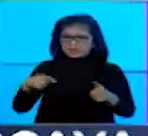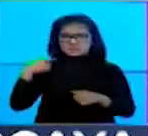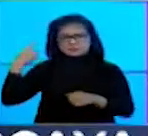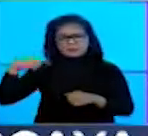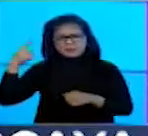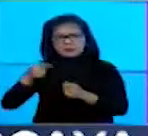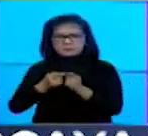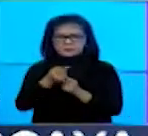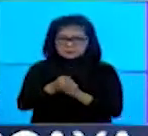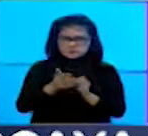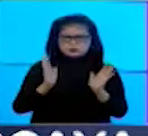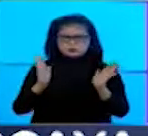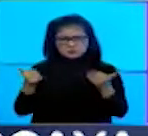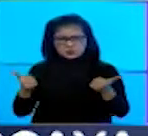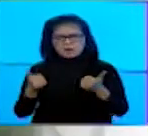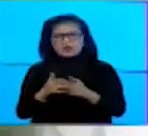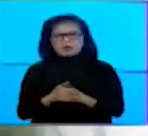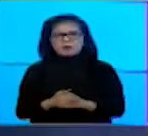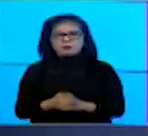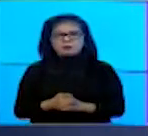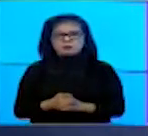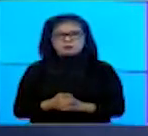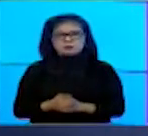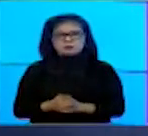Udah, yang udah kembalikannya sama yang tentunya.